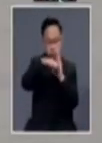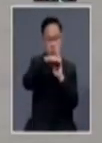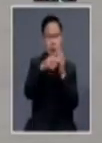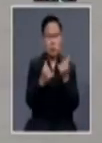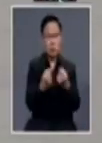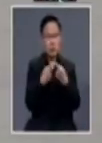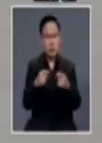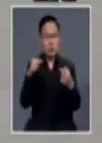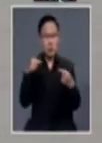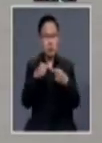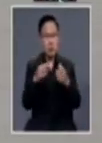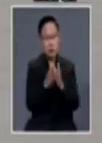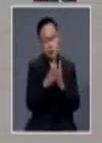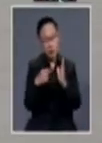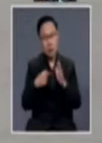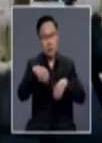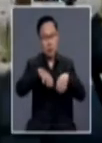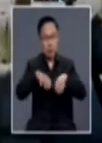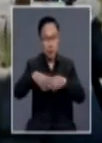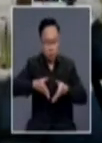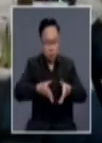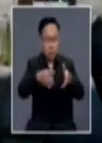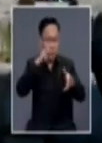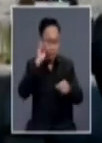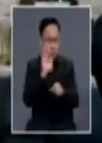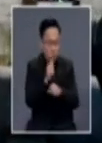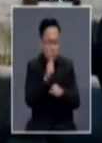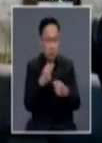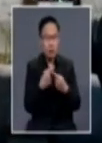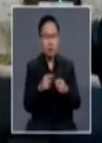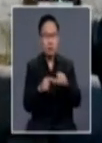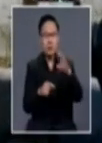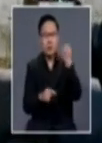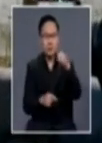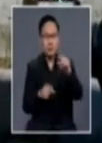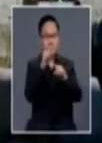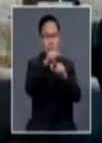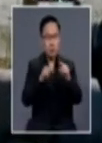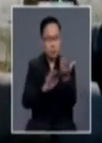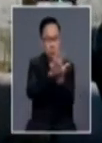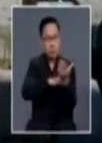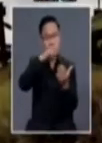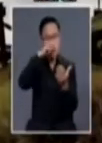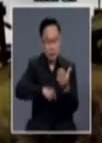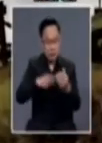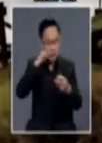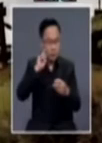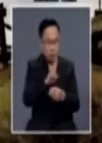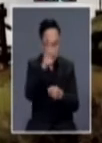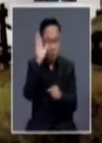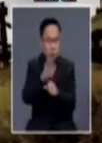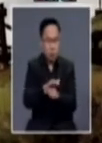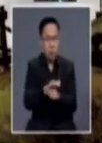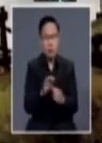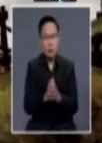พอแต่ก็เป็นเฉพาะในพื้นที่ที่การบริการชนประทานเข้าถึงซึ่งมีเพียงร้อยละ10ของพื้นที่ประเทศไทยเท่านั้นคณะรักษาความส